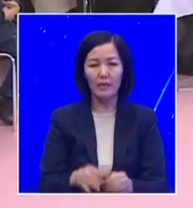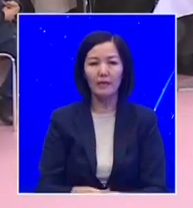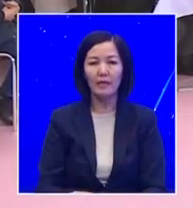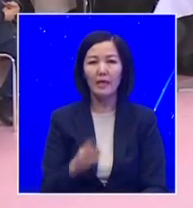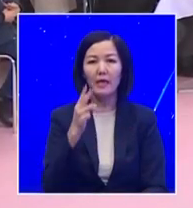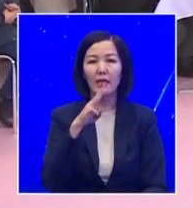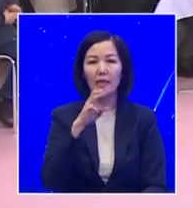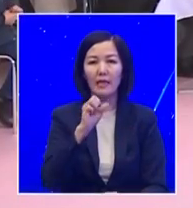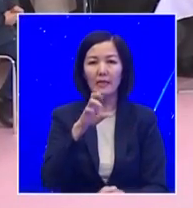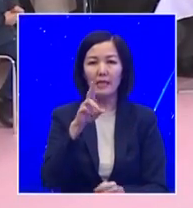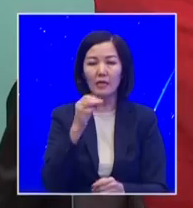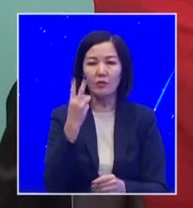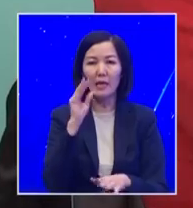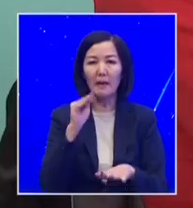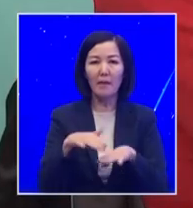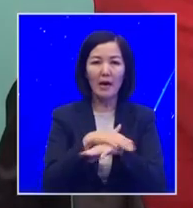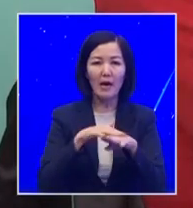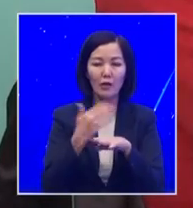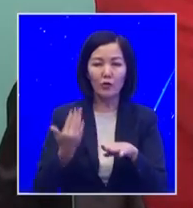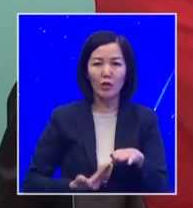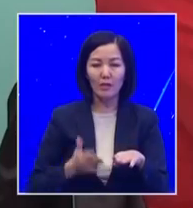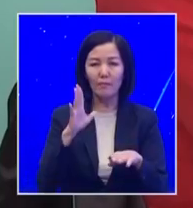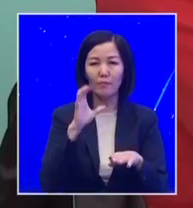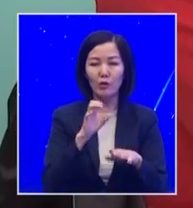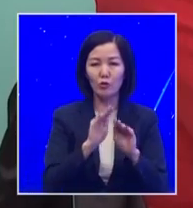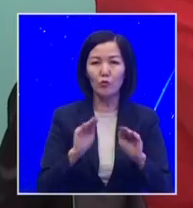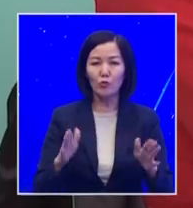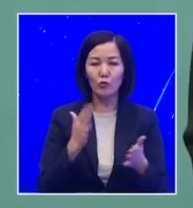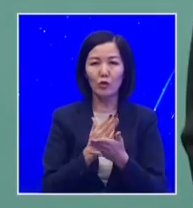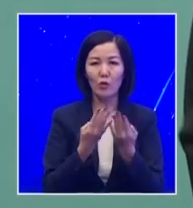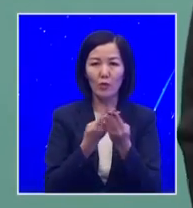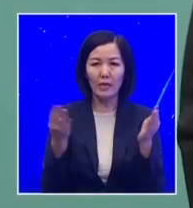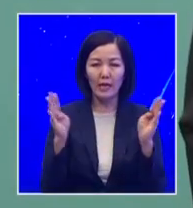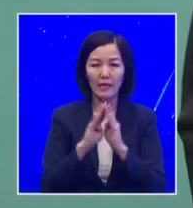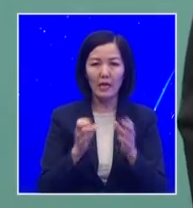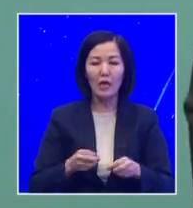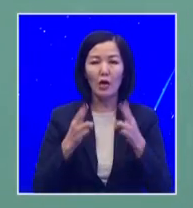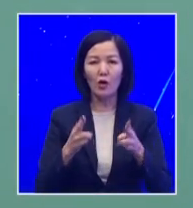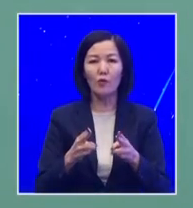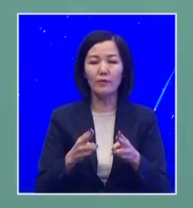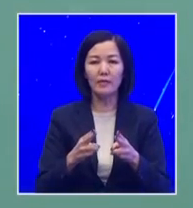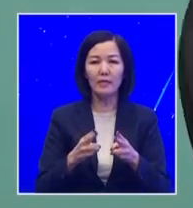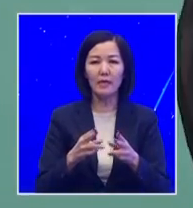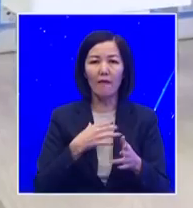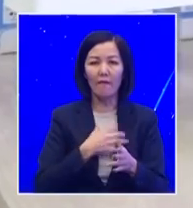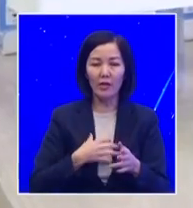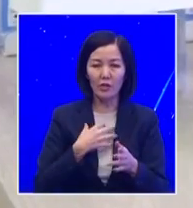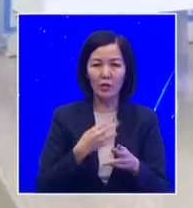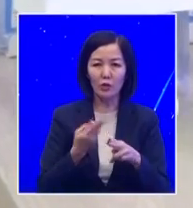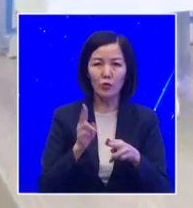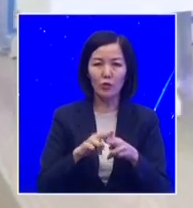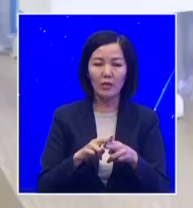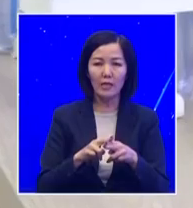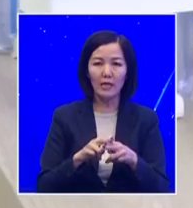Тасқарасу ауылында 2000-ға жуық халық тұрады. Оның 500-ден астамы оқушылар. Пандемия кезінде олардың қауіпсіздігі алғашқы орында. Сондықтан